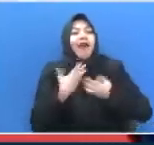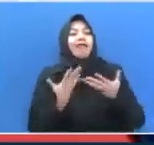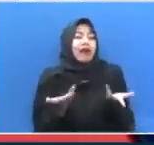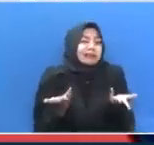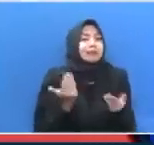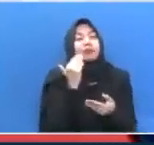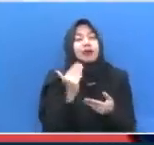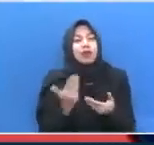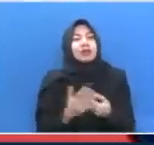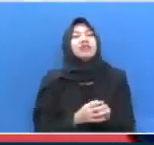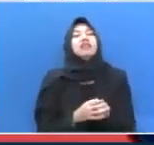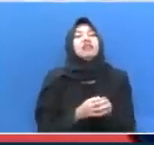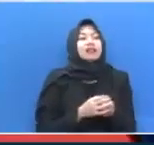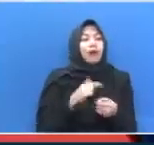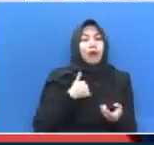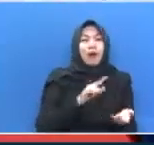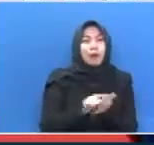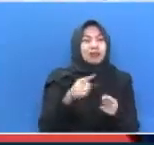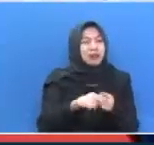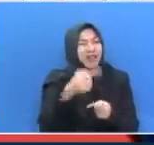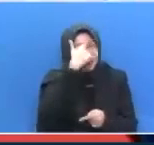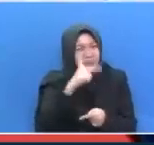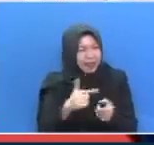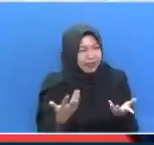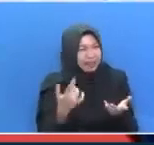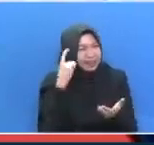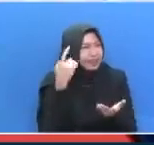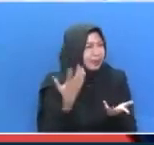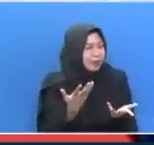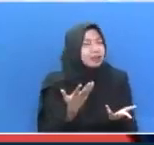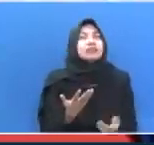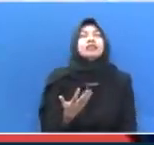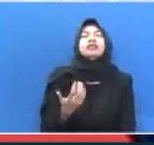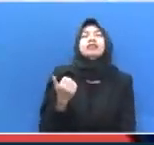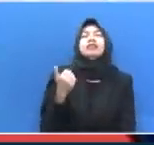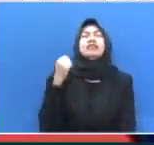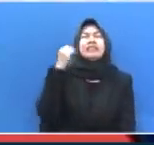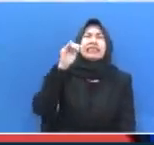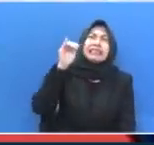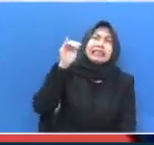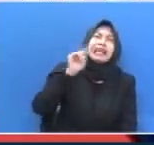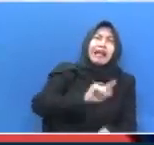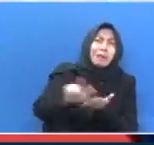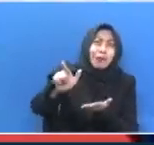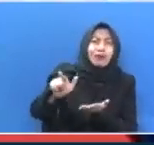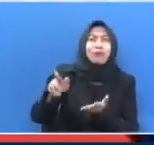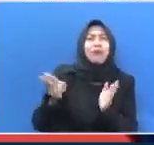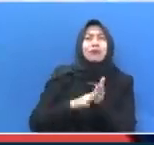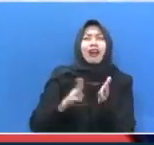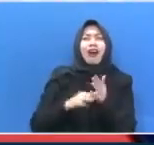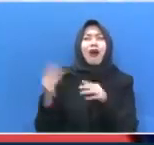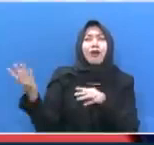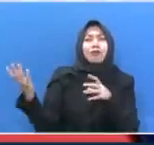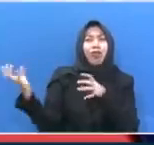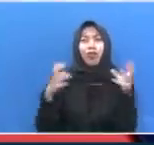atau Ah ini terlalu berlebihan ah ya Bagi saya terlampau berlebihan ya kalau peristiwa-peristiwa politik itu